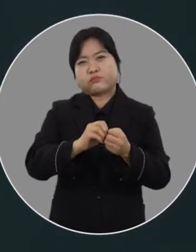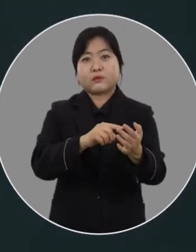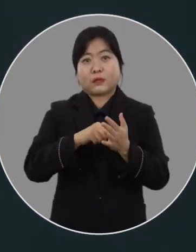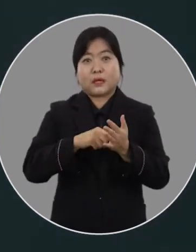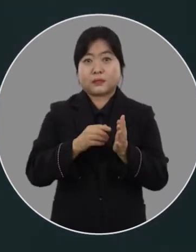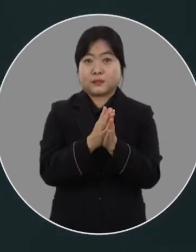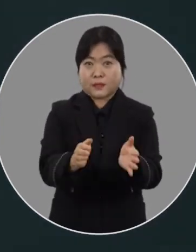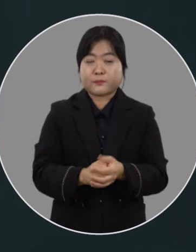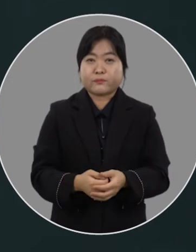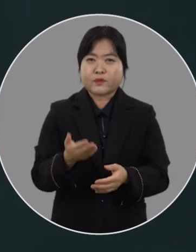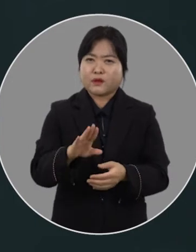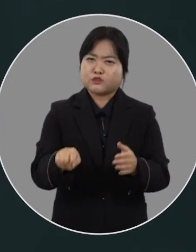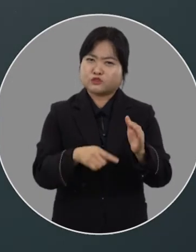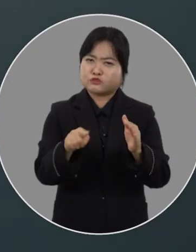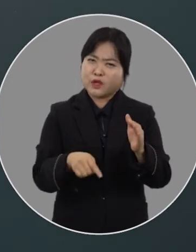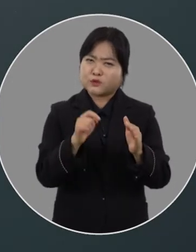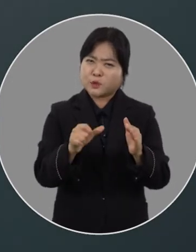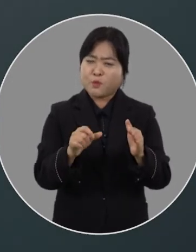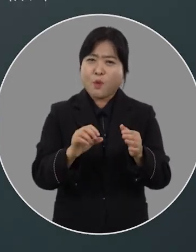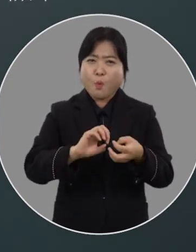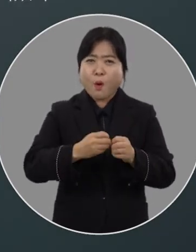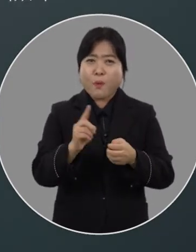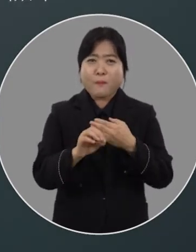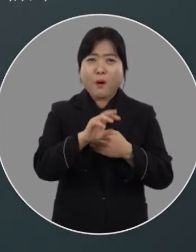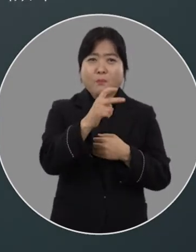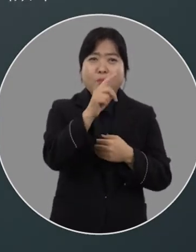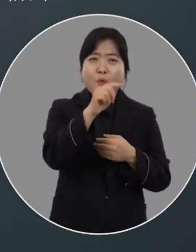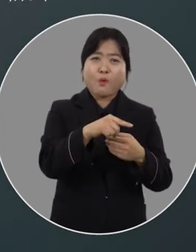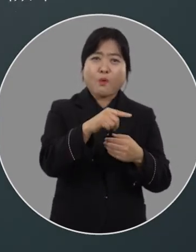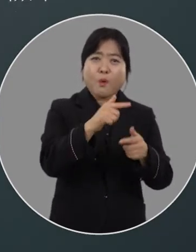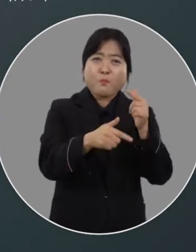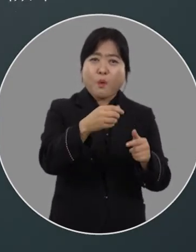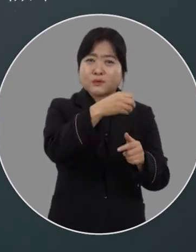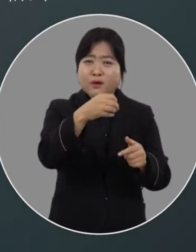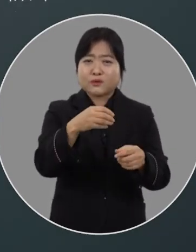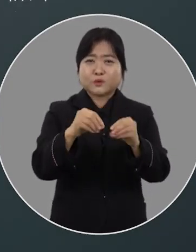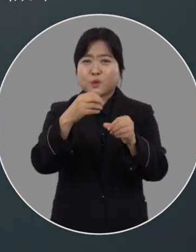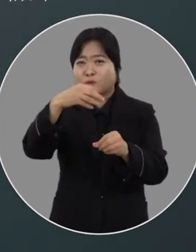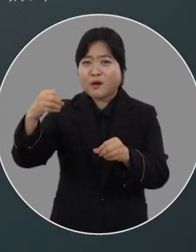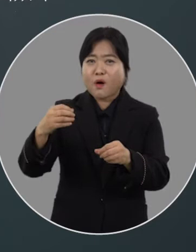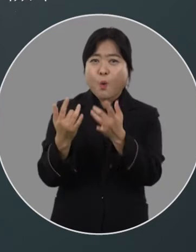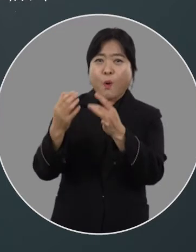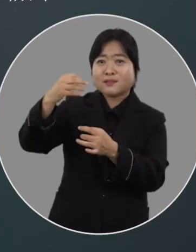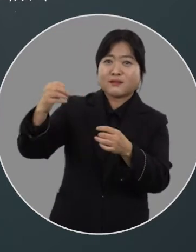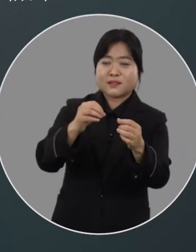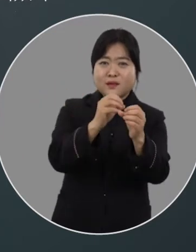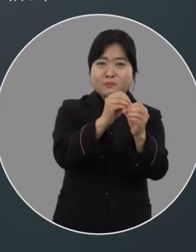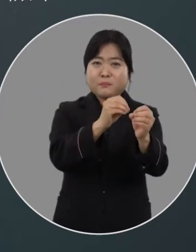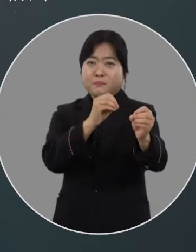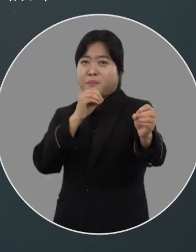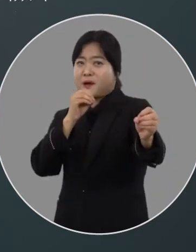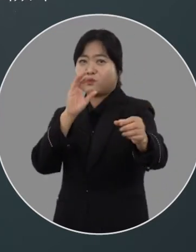가장 황당한 것은 이런 설명이었는데요. 목성과 토성과 화성이 일자를 이루게 되는 순간